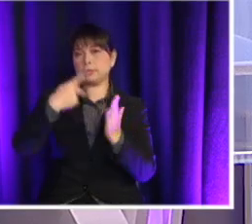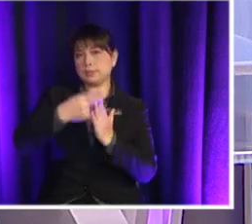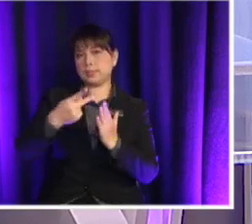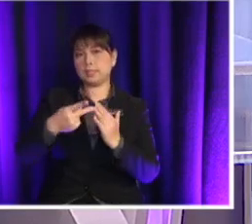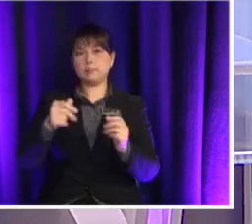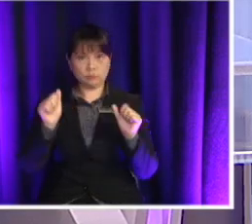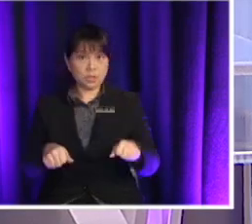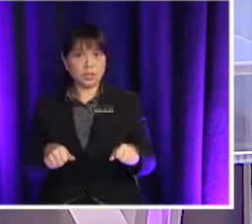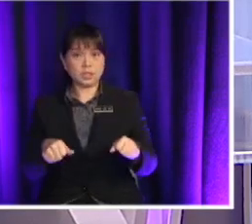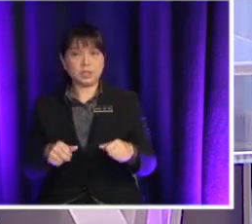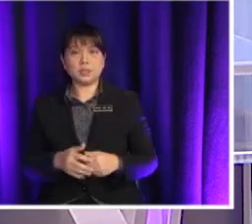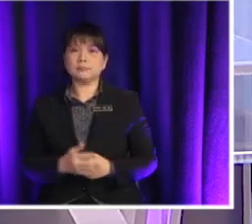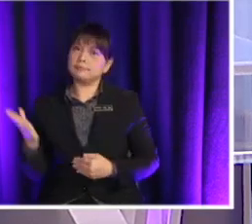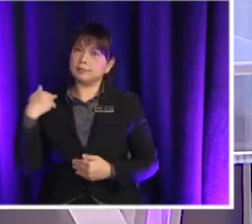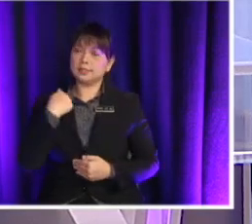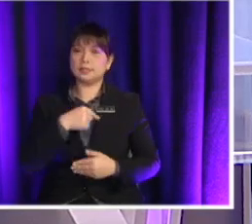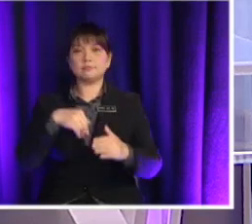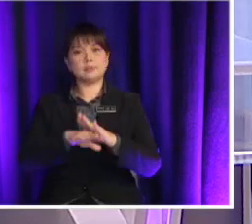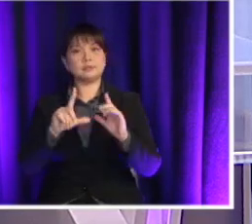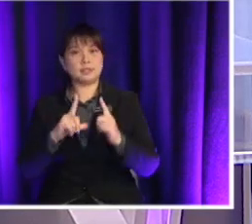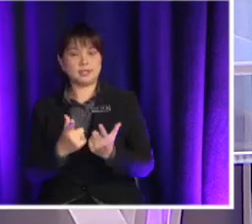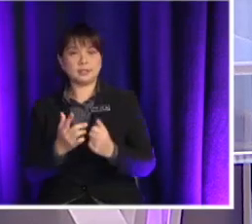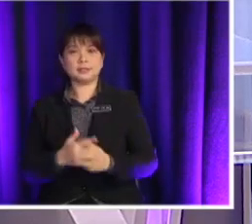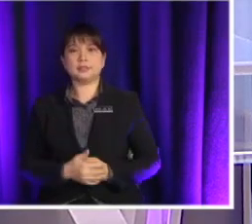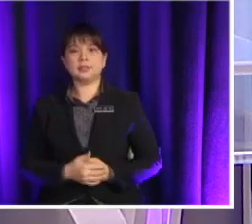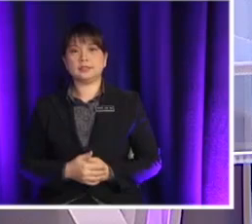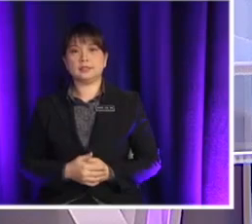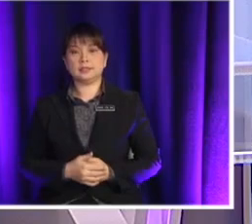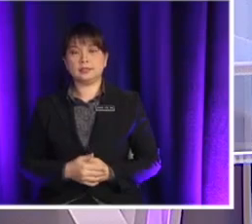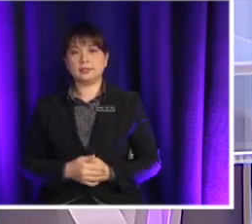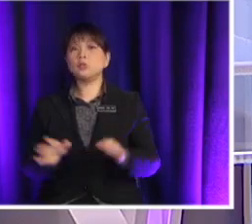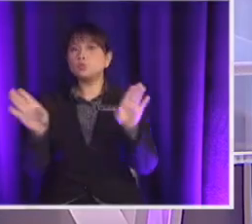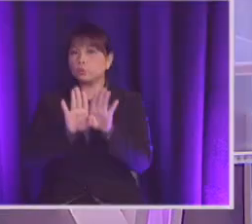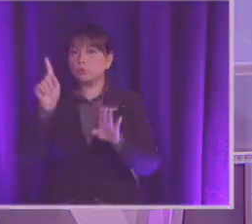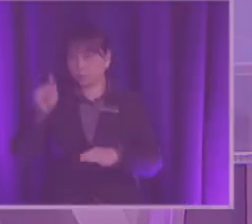Okey, boleh. Okey, jom kita masuk dalam kelas. Okey, kita tutup switch dulu Aiman.